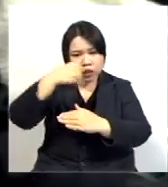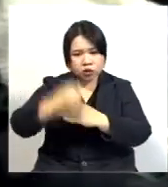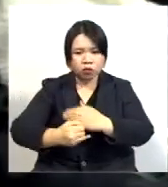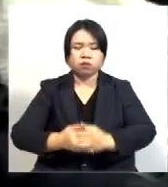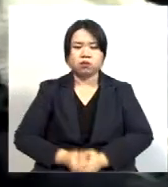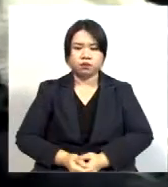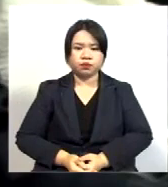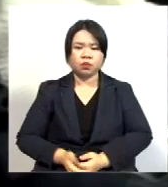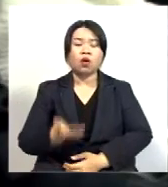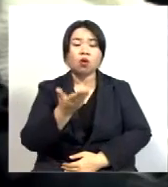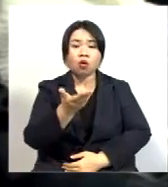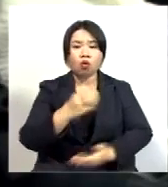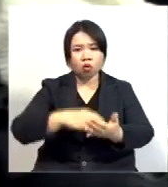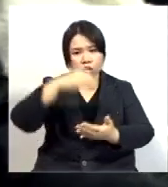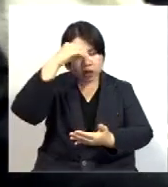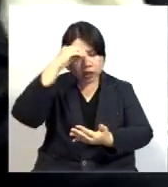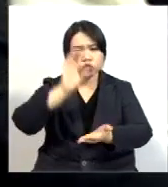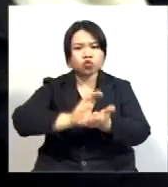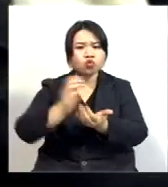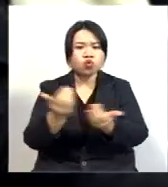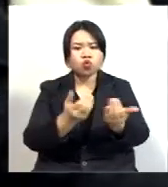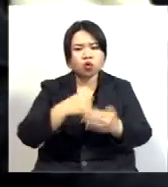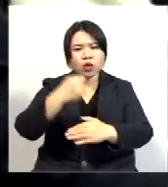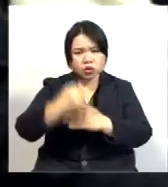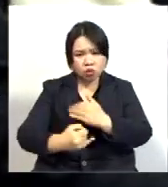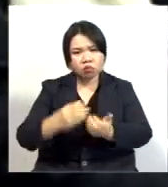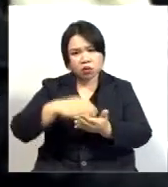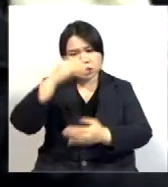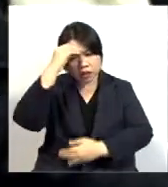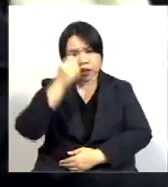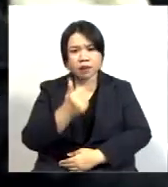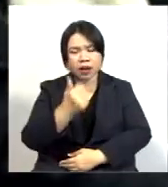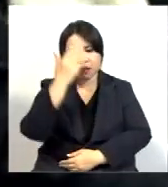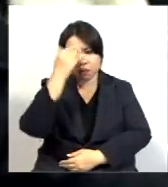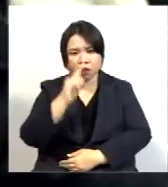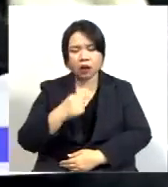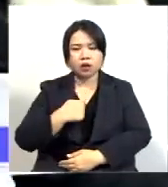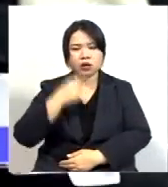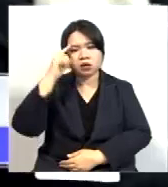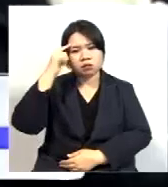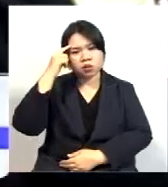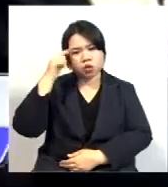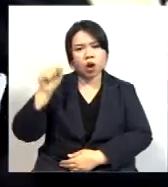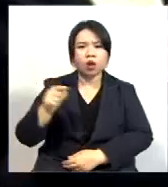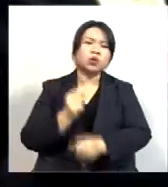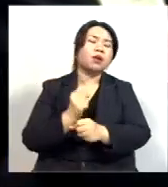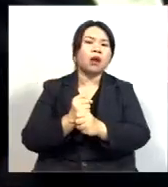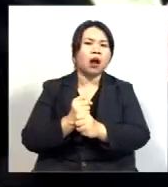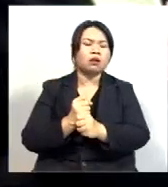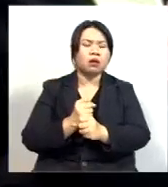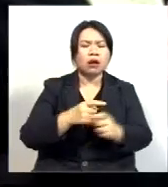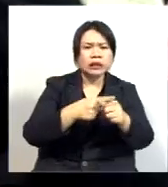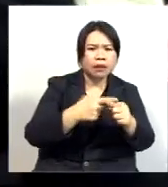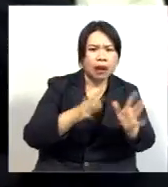ีทุนการศึกษาให้น้องเรียนจนจบเรียนสูงๆนะคะเพราะว่าก็ยังไม่รู้ว่าพี่เขาจะทำงานได้เมื่อไหร่